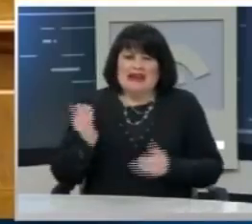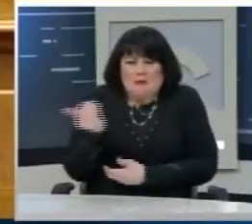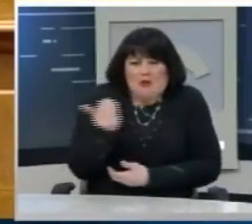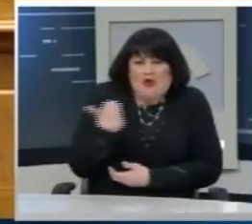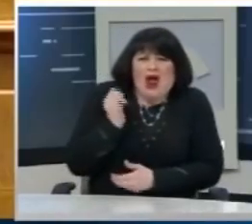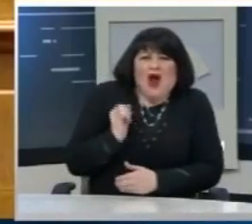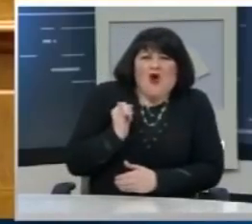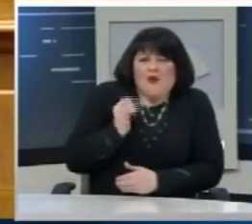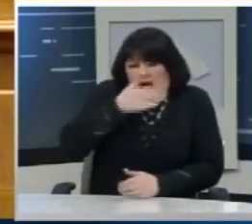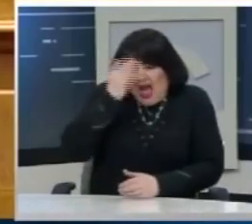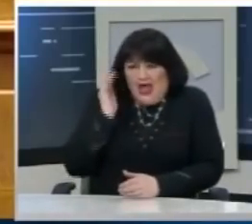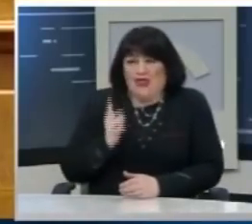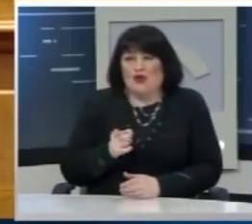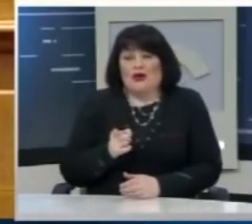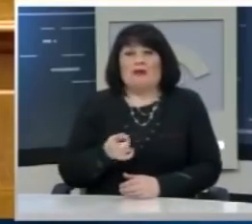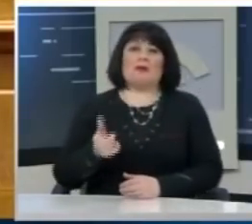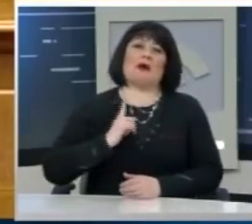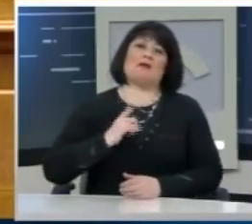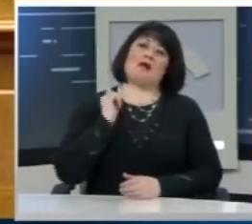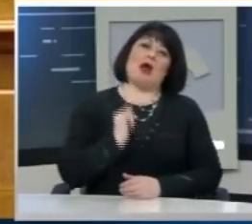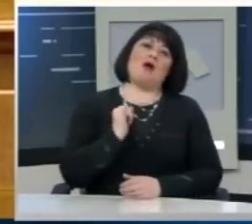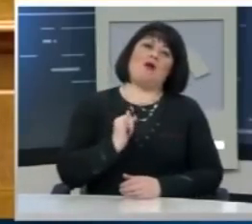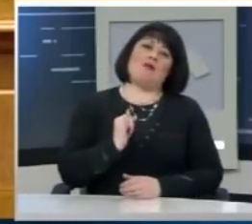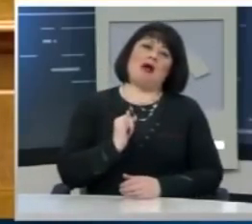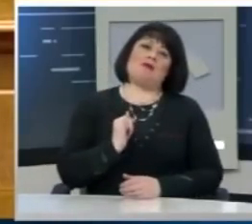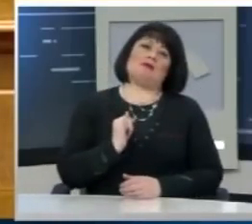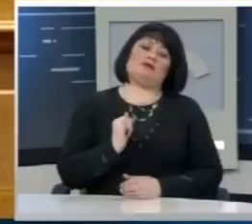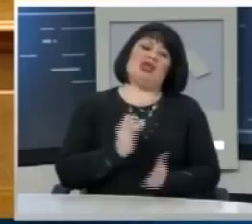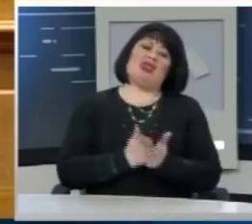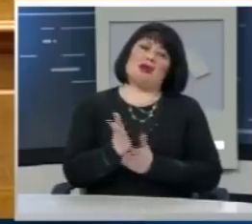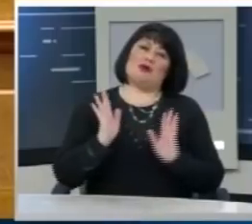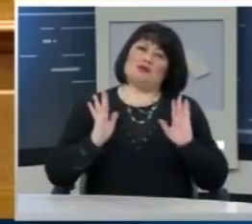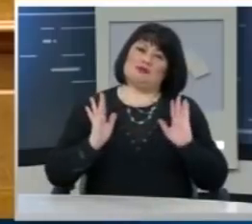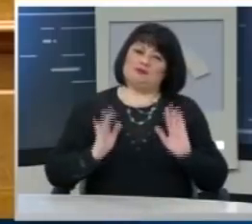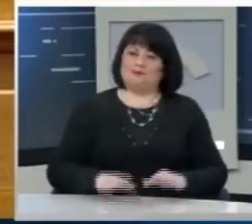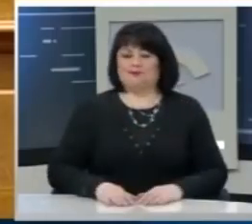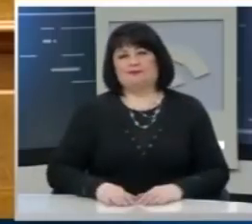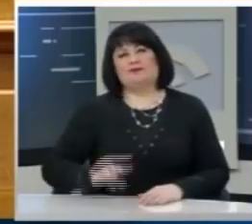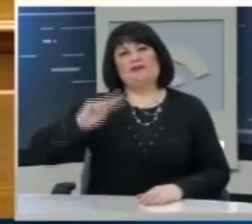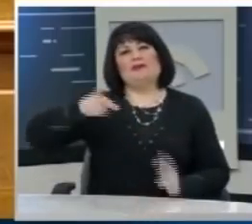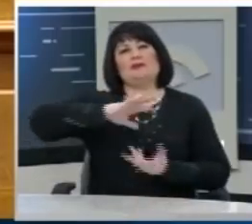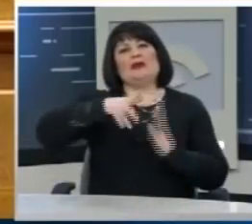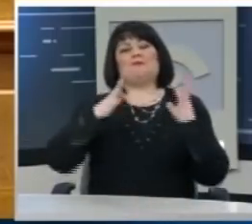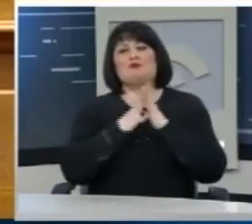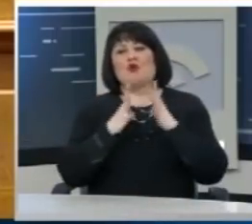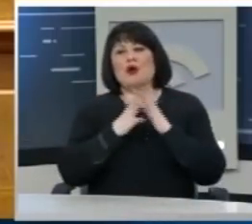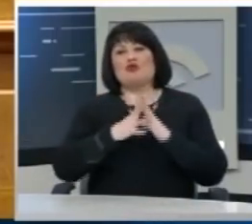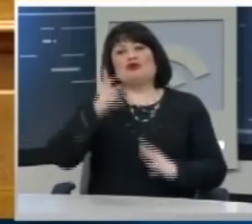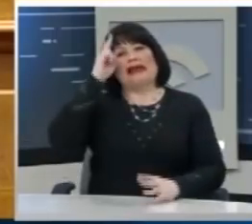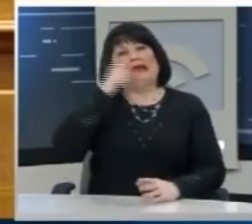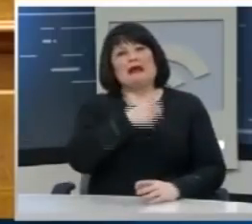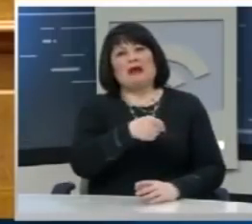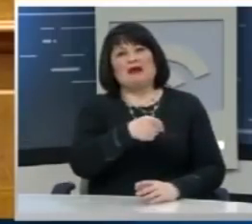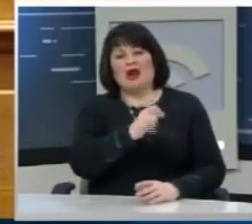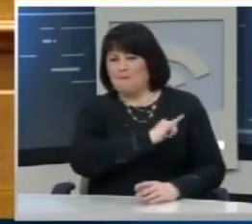βρεφών, ακόμα περιμένουν. Γιατί μετά το τέλος του Δευτέρου Παγκοσμίου Πολέμου η Γερμανία ποτέ